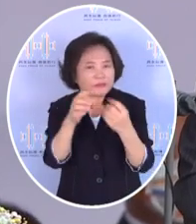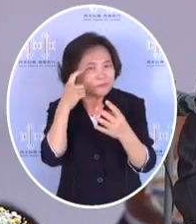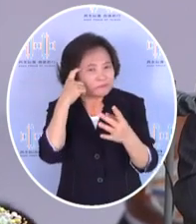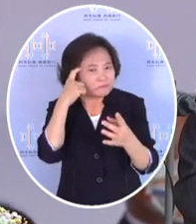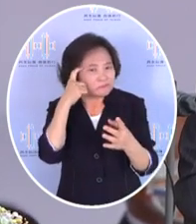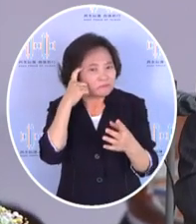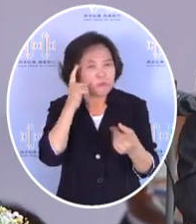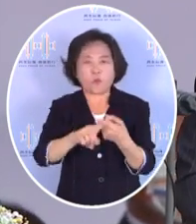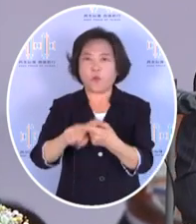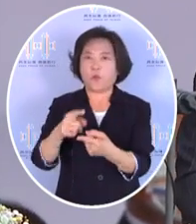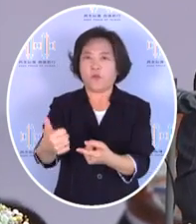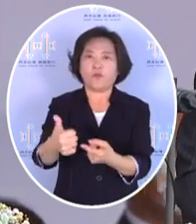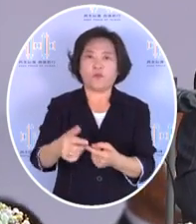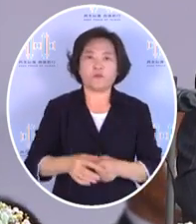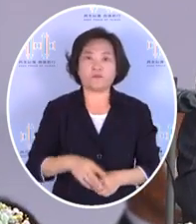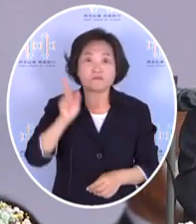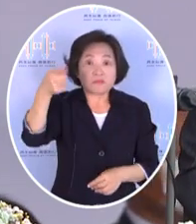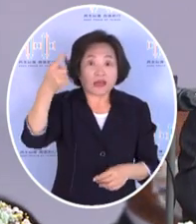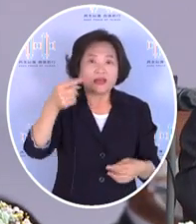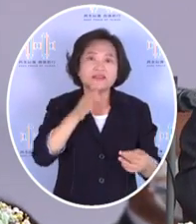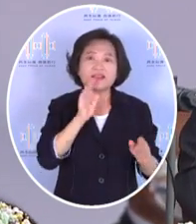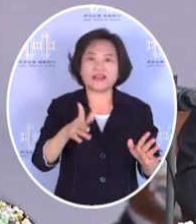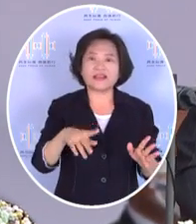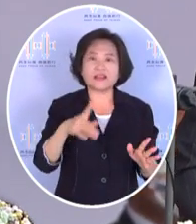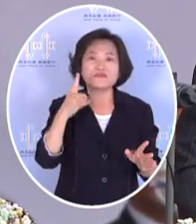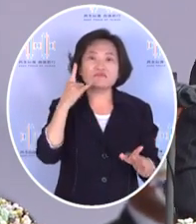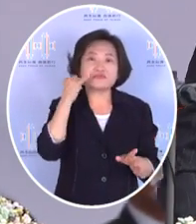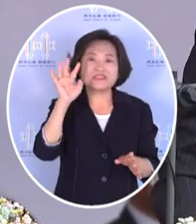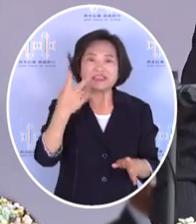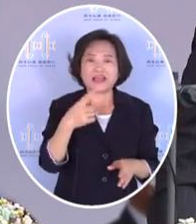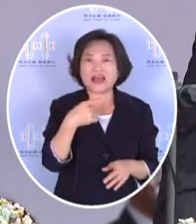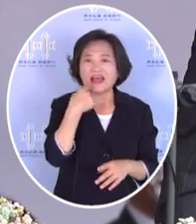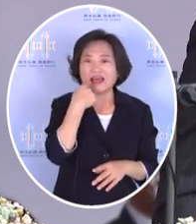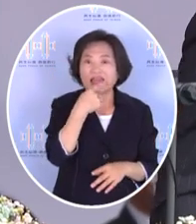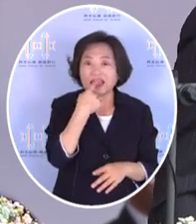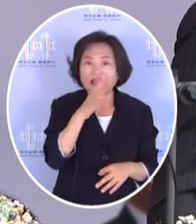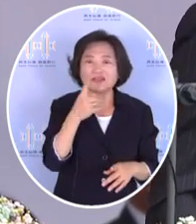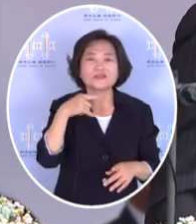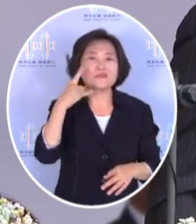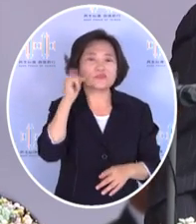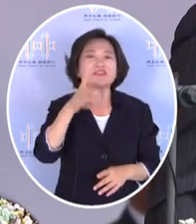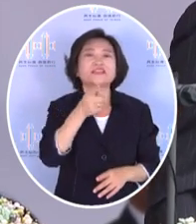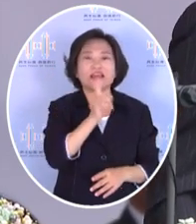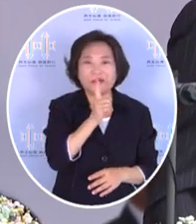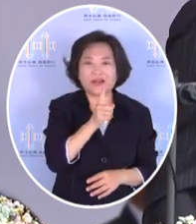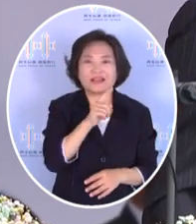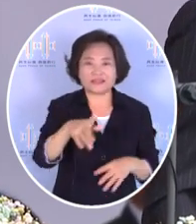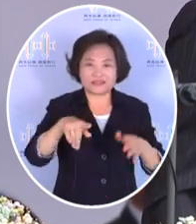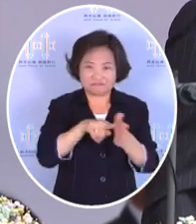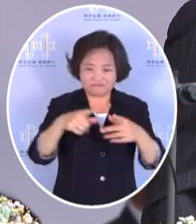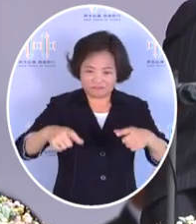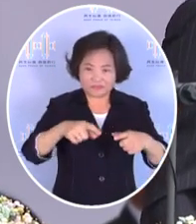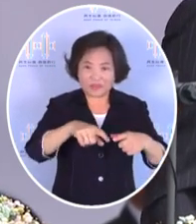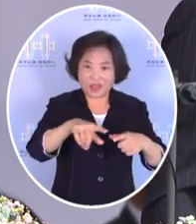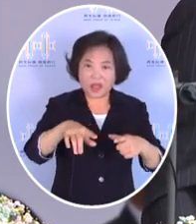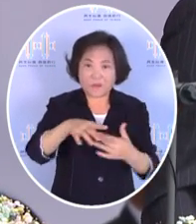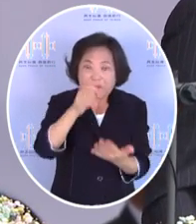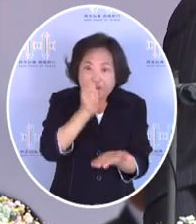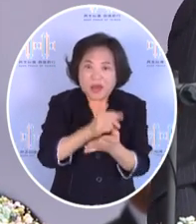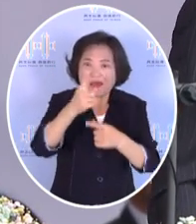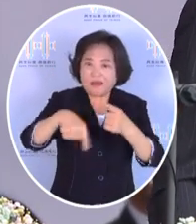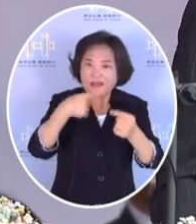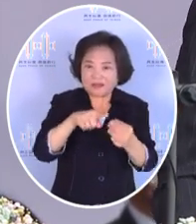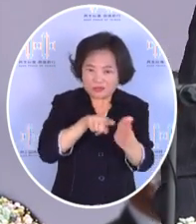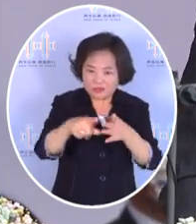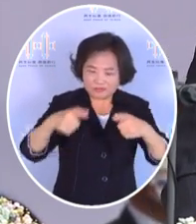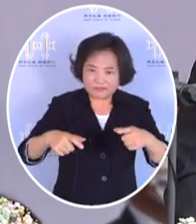观。尤其是 Kina Kai Yang《母亲的舌头》这张专辑获得了年度专